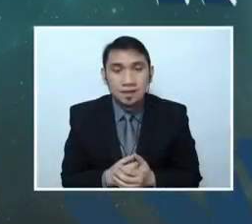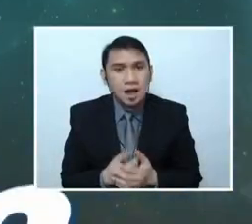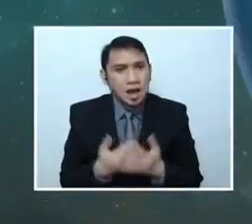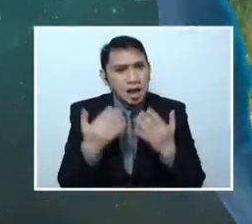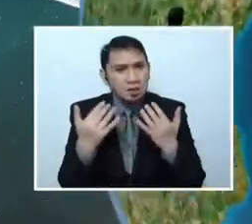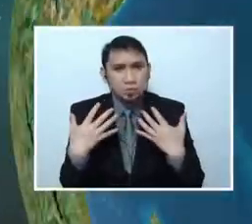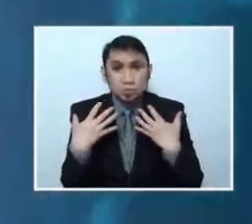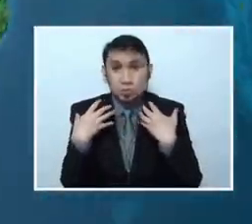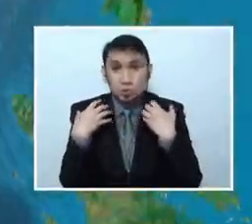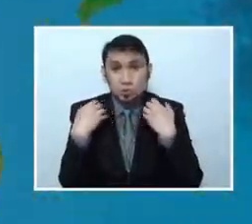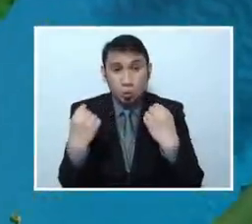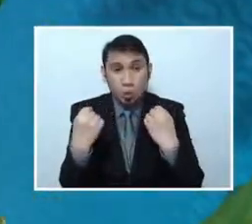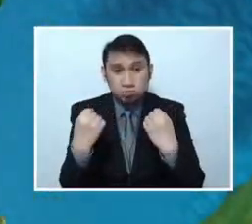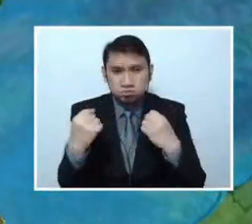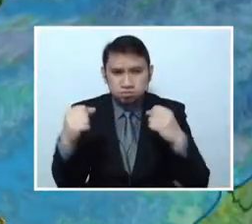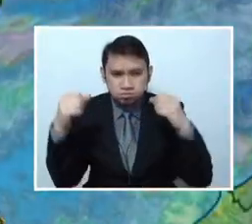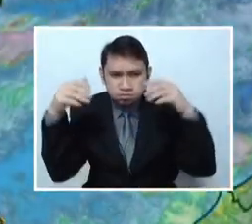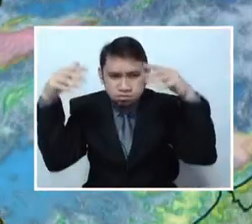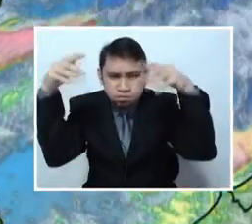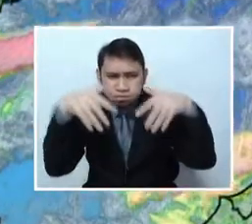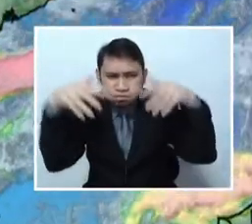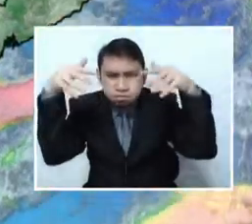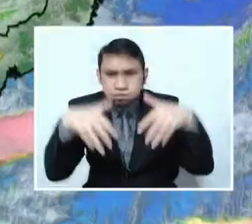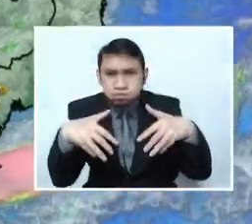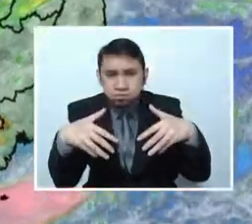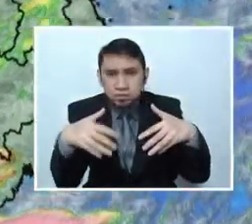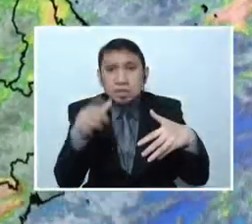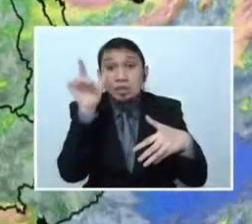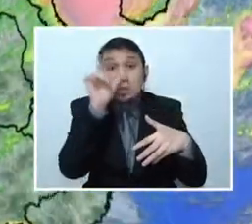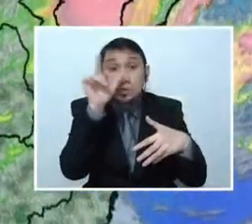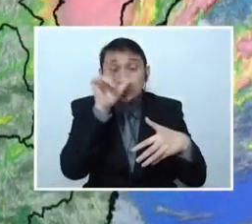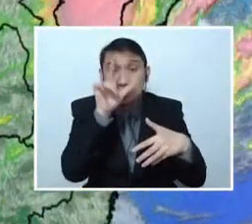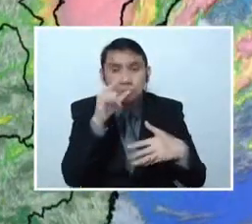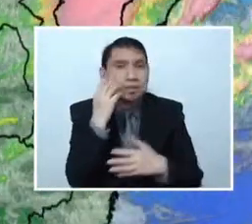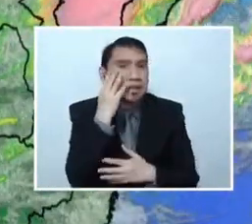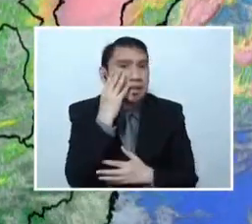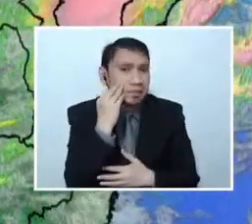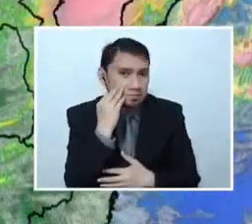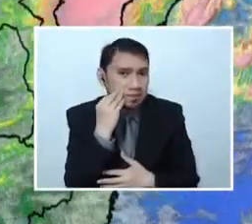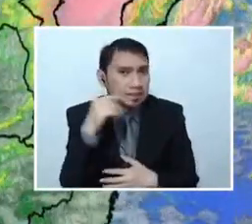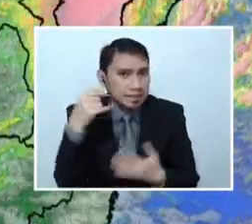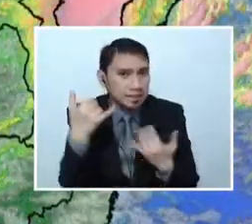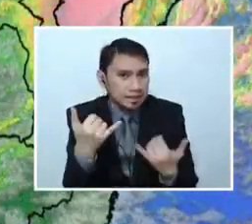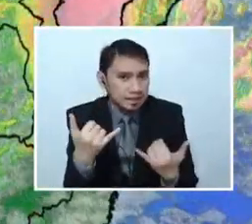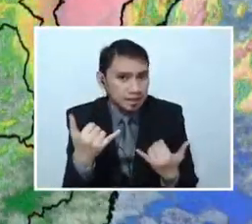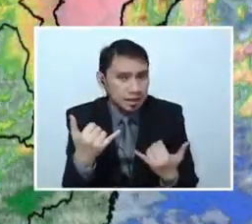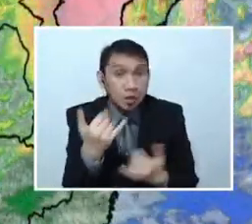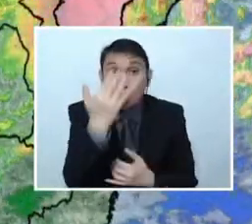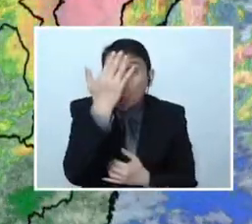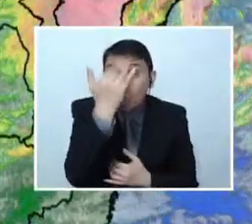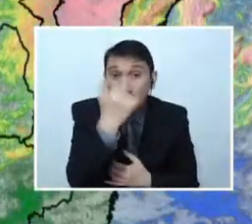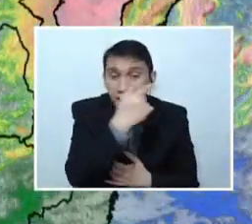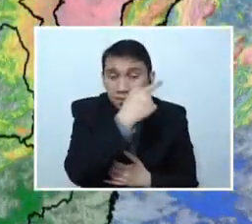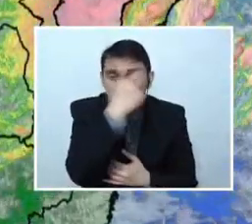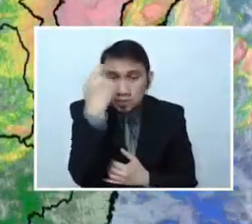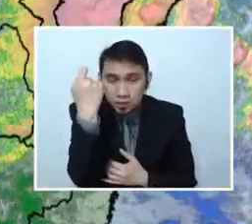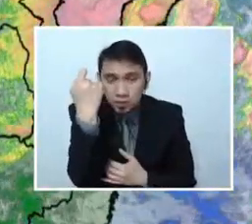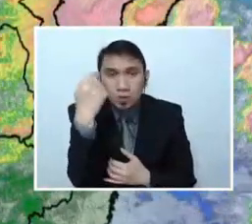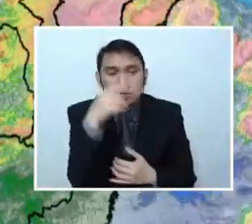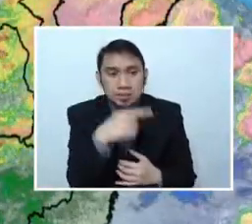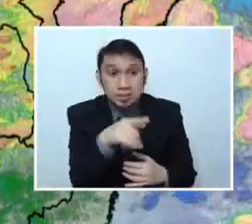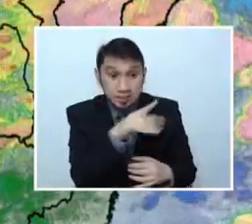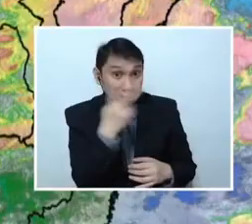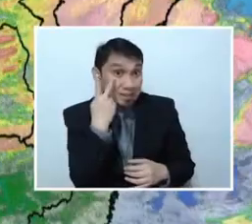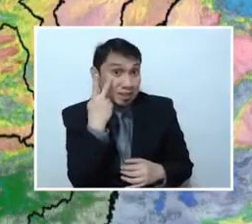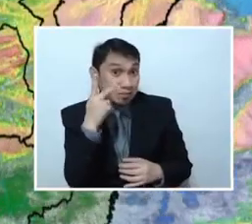Ang malakas na buhos ng ulan sa Metro Manila at ilang lugar sa Luzon na nararanasan ngayong araw ay dulot pa rin ng habagat na hinahatak at